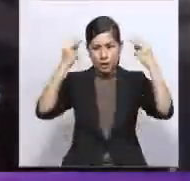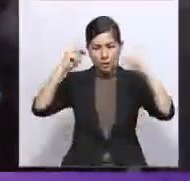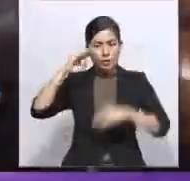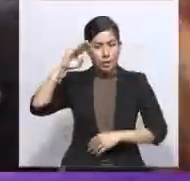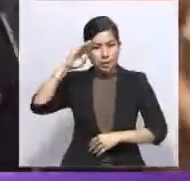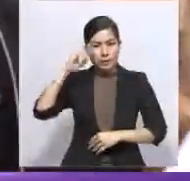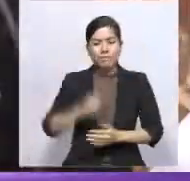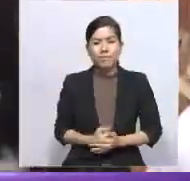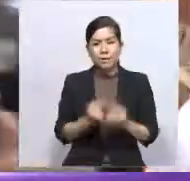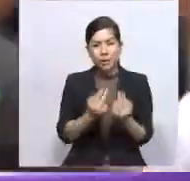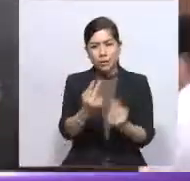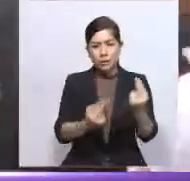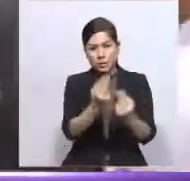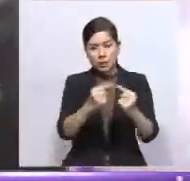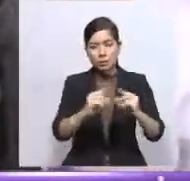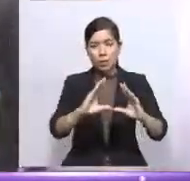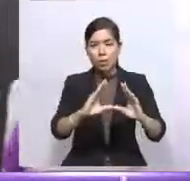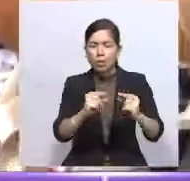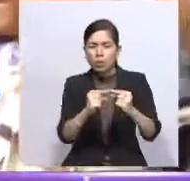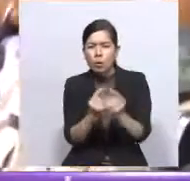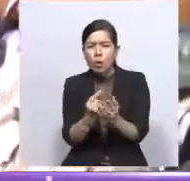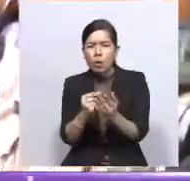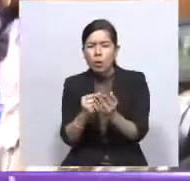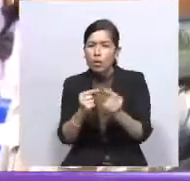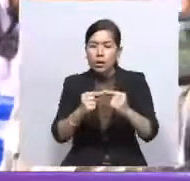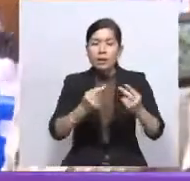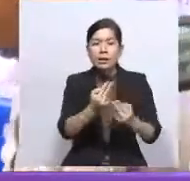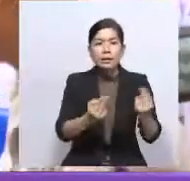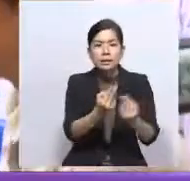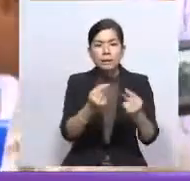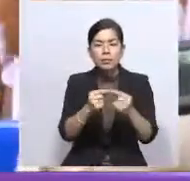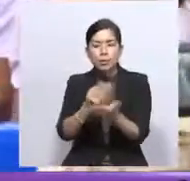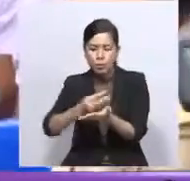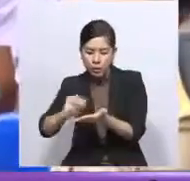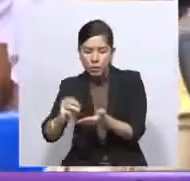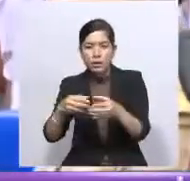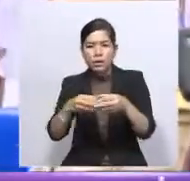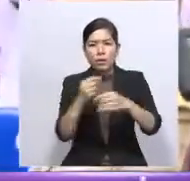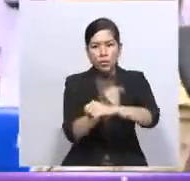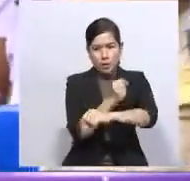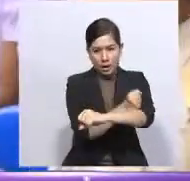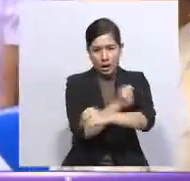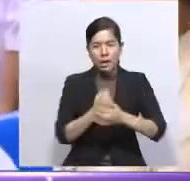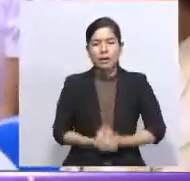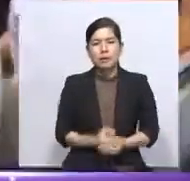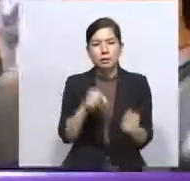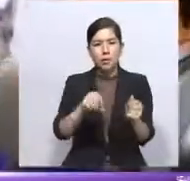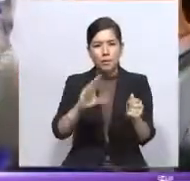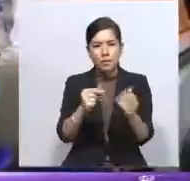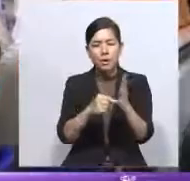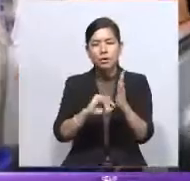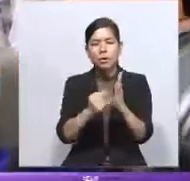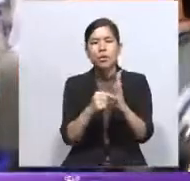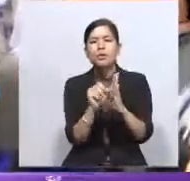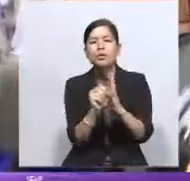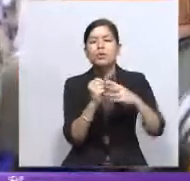รัฐมนตรีเยี่ยมชมมูลนิธิเครือข่ายส่งเสริมคุณภาพชีวิตแรงงานตำบลบางยะแพรกอำเภอเมืองจังหวัดสมุทรสาคร